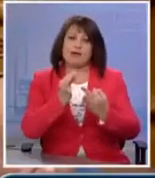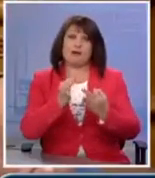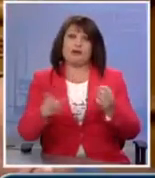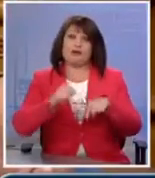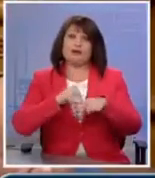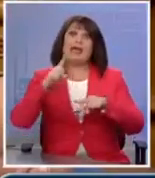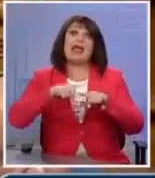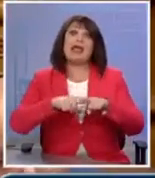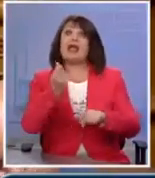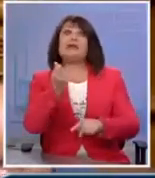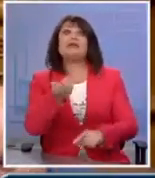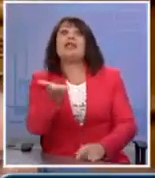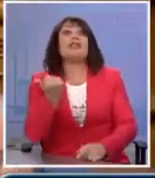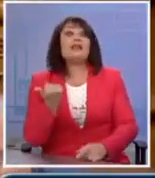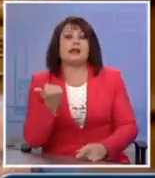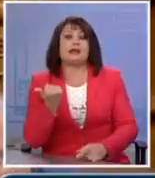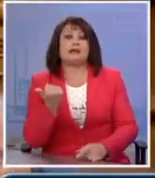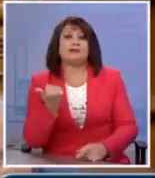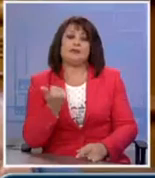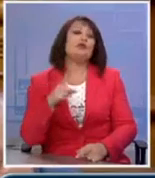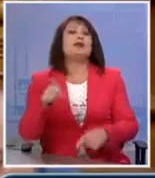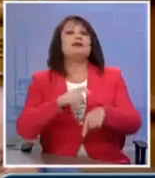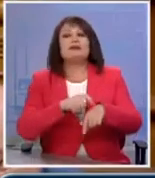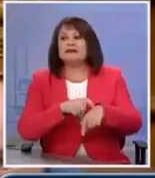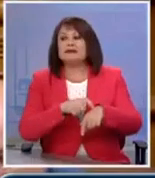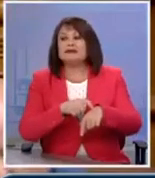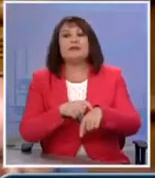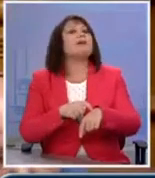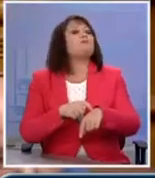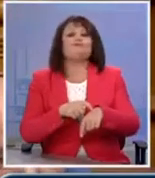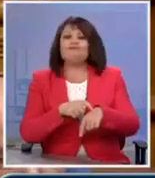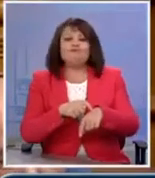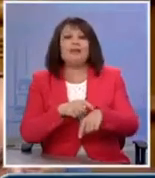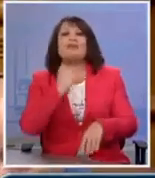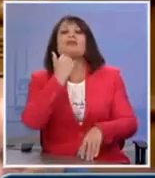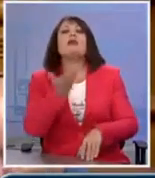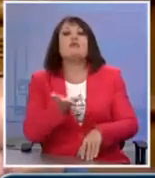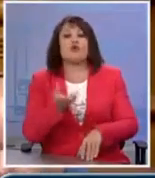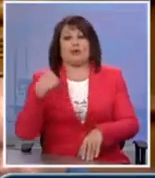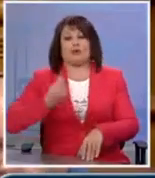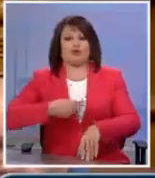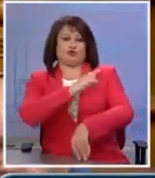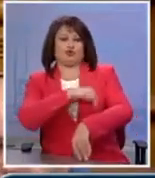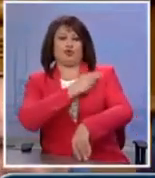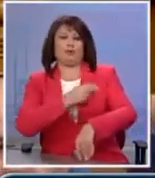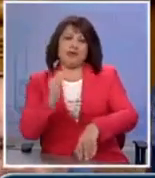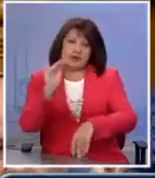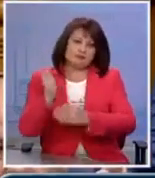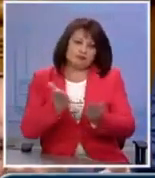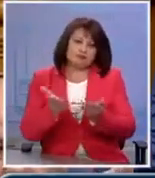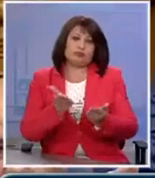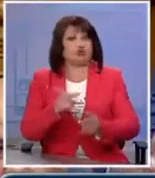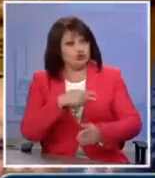σήμερα δεν έχει την οικονομική δυνατότητα, παρά το γεγονός ότι στερούμαστε τις δυνατότητες στα δημόσια νοσοκομεία να εξυπηρετούμε